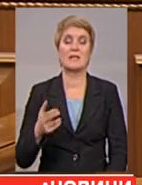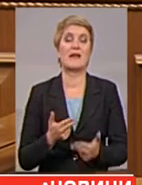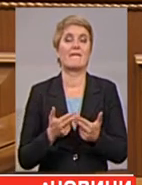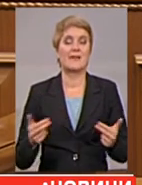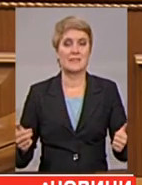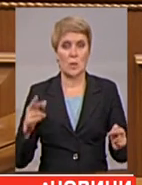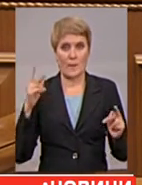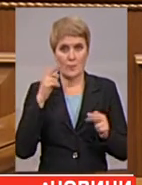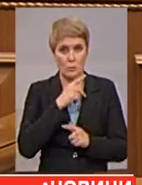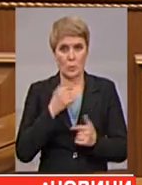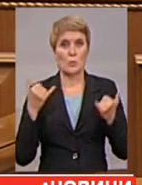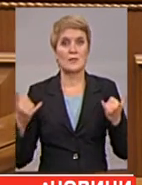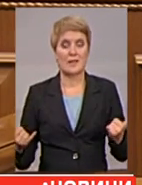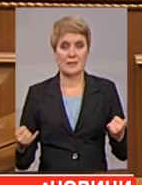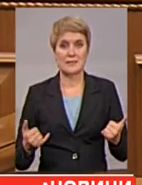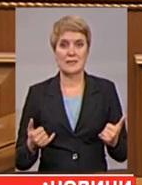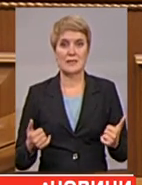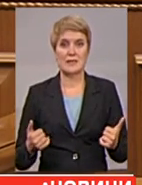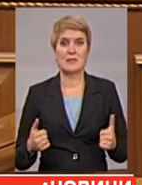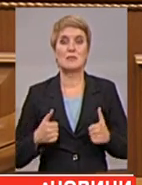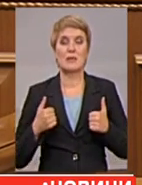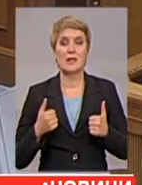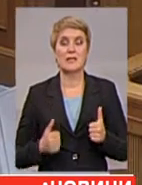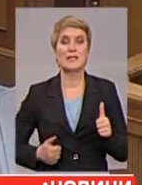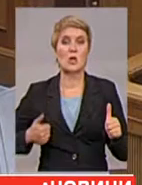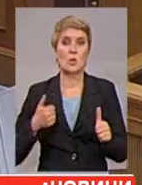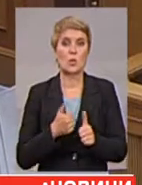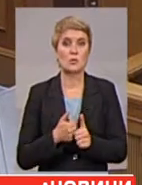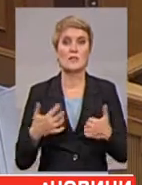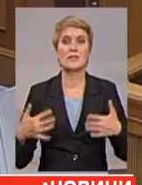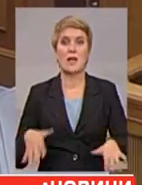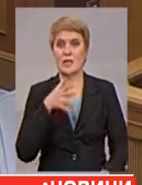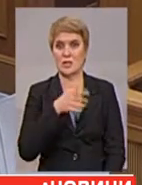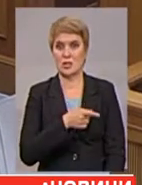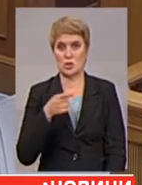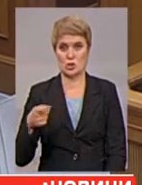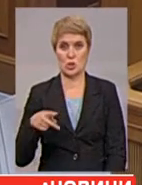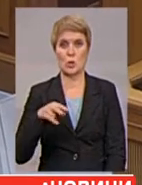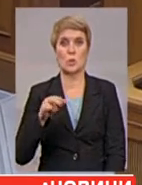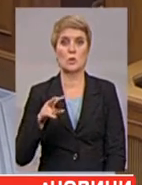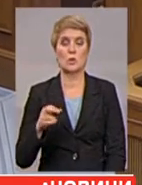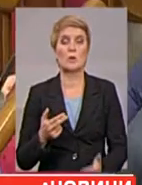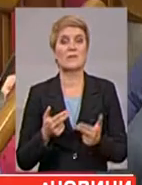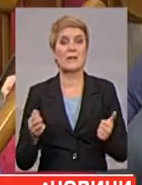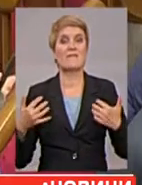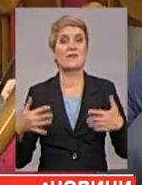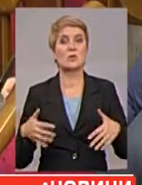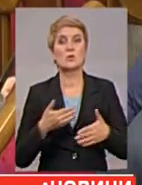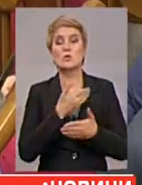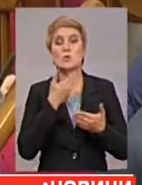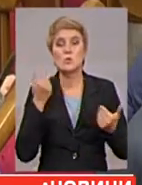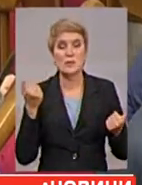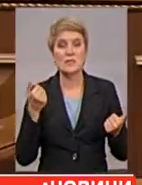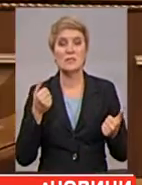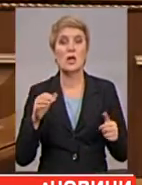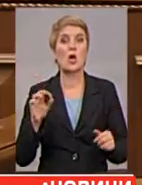помилку і зараз старається надолужити зайний час. Юрій Луценко зізнався і в тому, що відсутність юридичної освіти йому заважає.